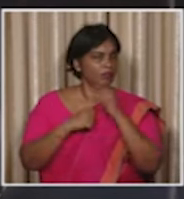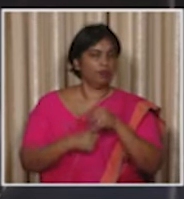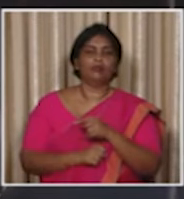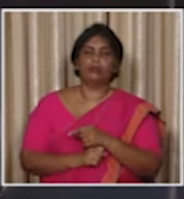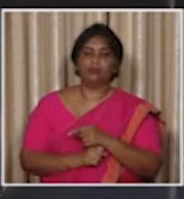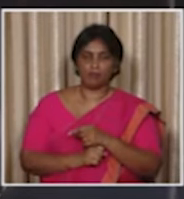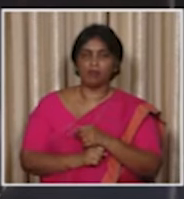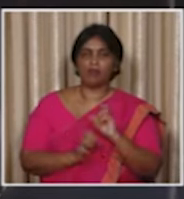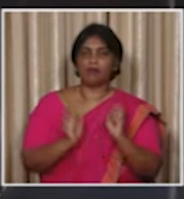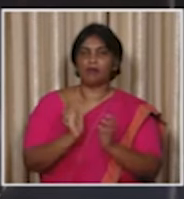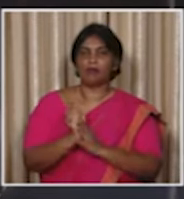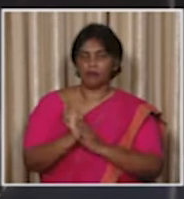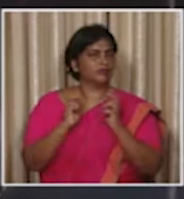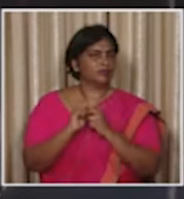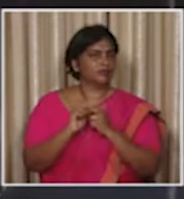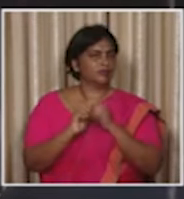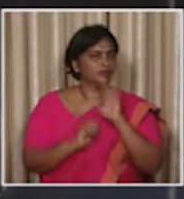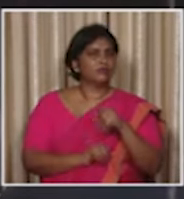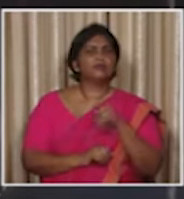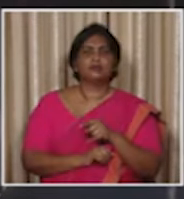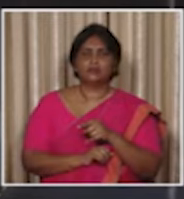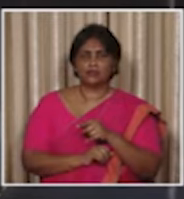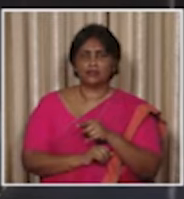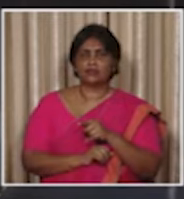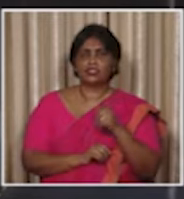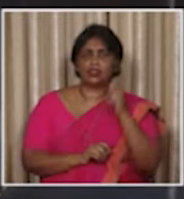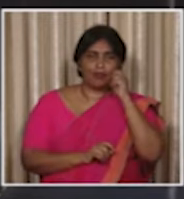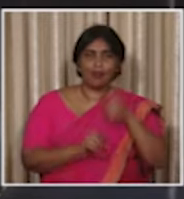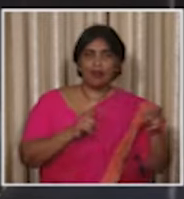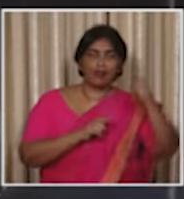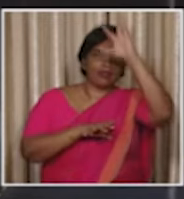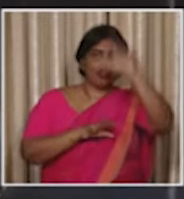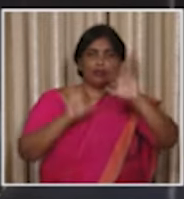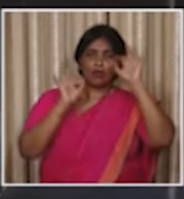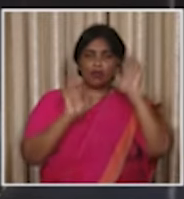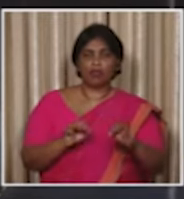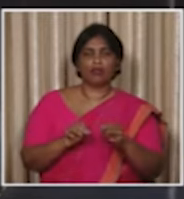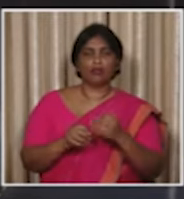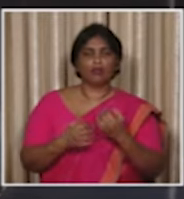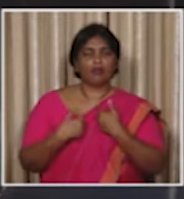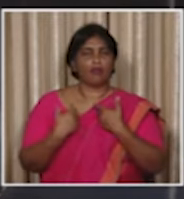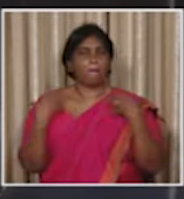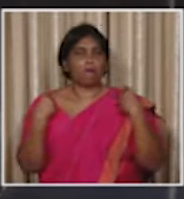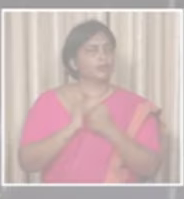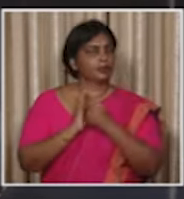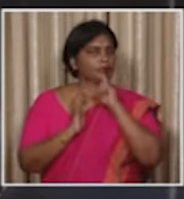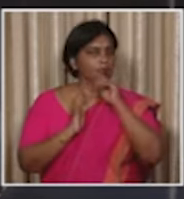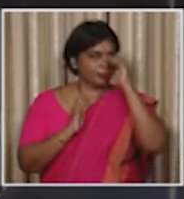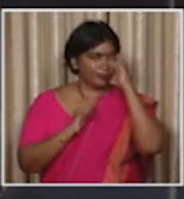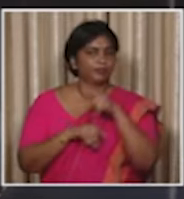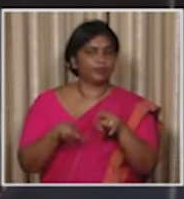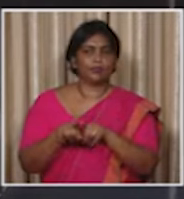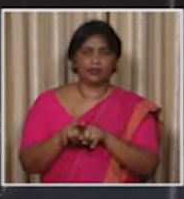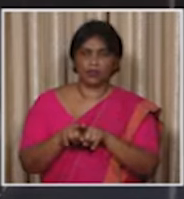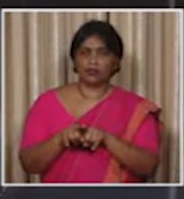බව කාර්ක සභාවේ පැහැදිලි විය. කියන්නේ මේ ඒජන්ට් හරහා ගේන්නේ නැතුව ෆැසිලිටේටර් කෙනෙක් හරහා ගේනවා කියලා. ඉතින්